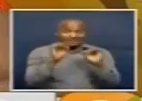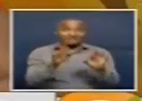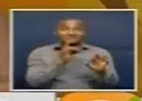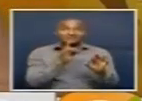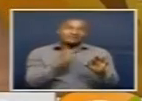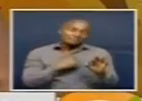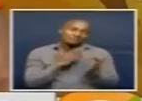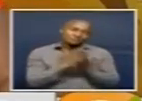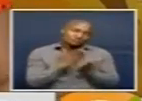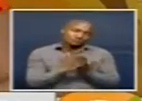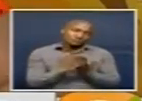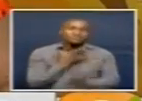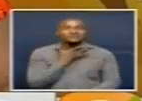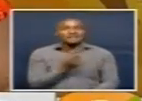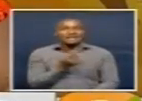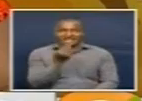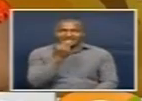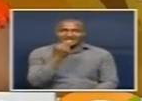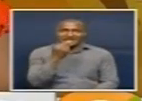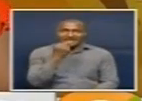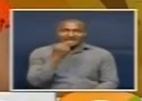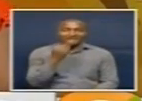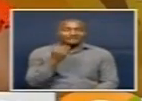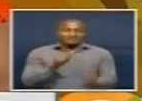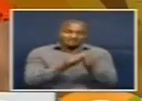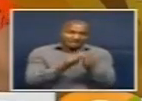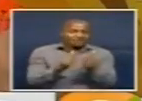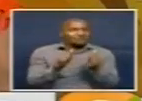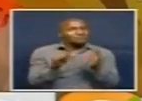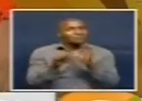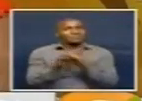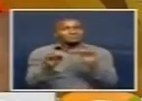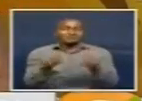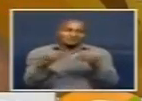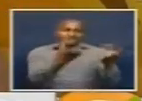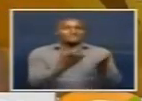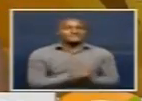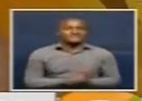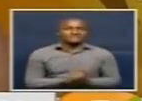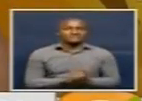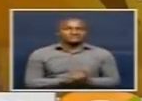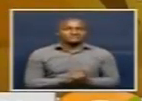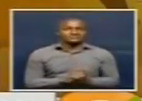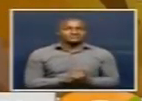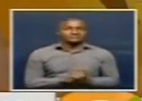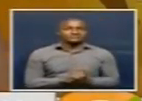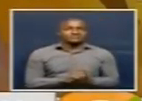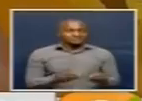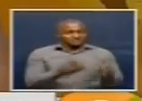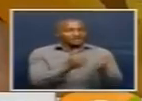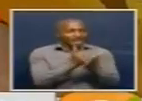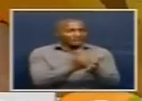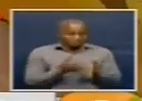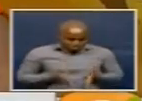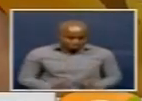unatamani hindi la kuchomwa, atafuta hata mhogo pia wa karanga, tafuta apeleka. Sana tutaka vile bibi yani. Hali ya kuzalia mtoto mwenye